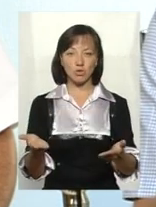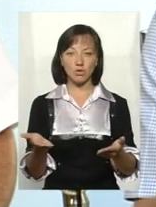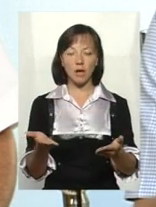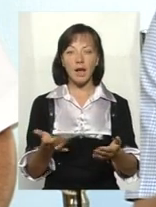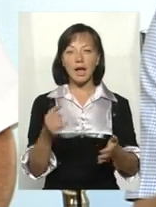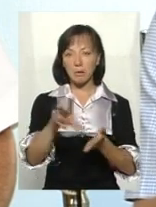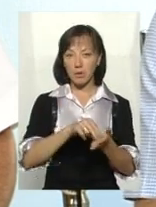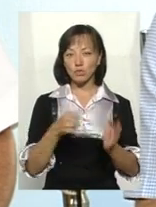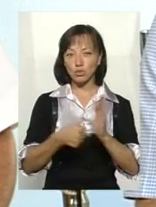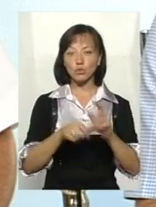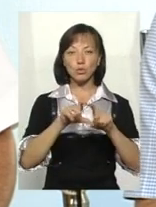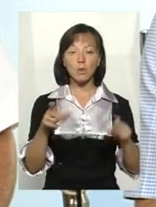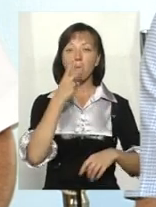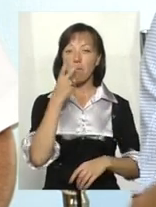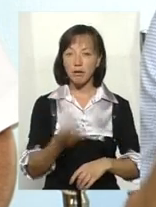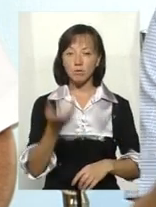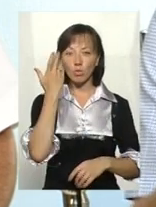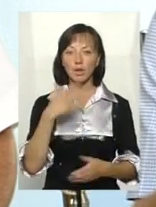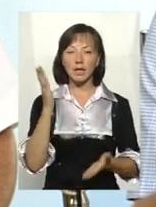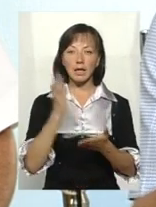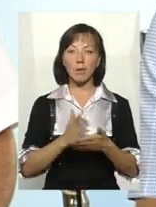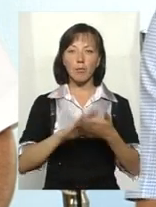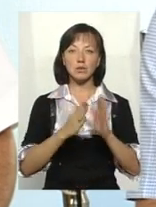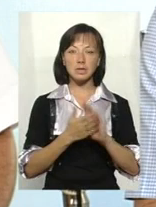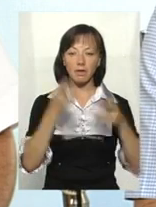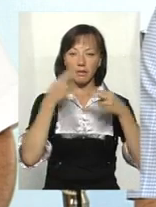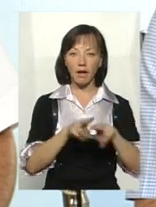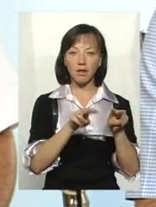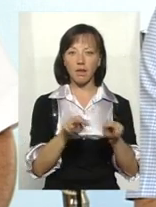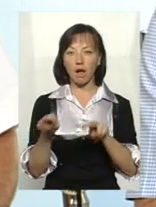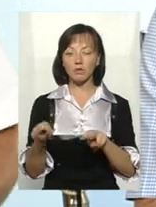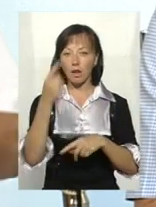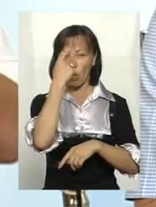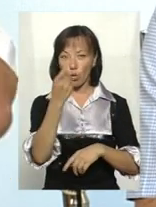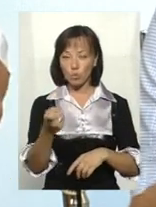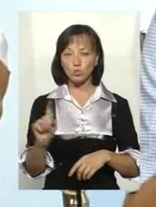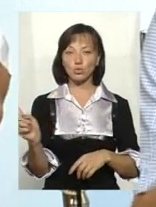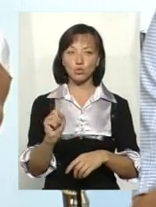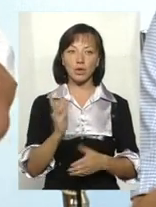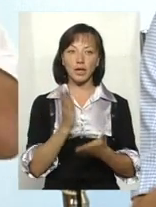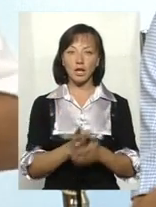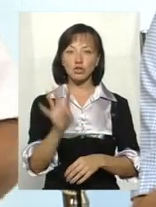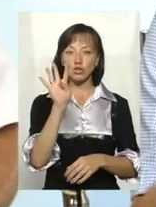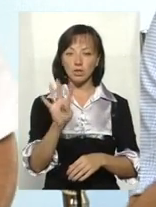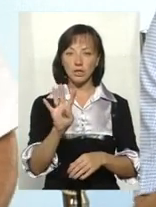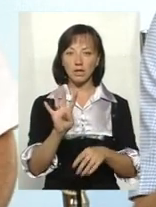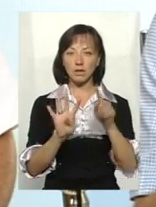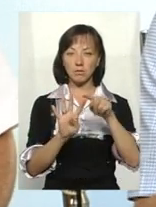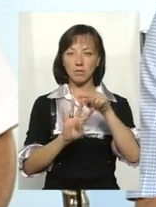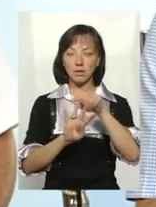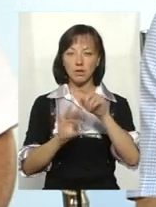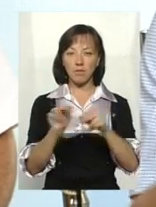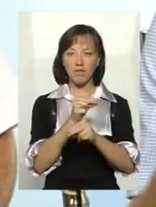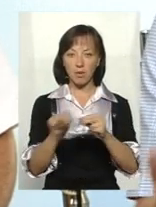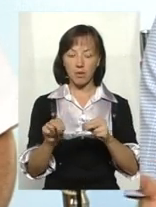на прикладі 6-ї школи ми бачимо, коли є позиція технагляду, що вони наголошують, що є 4 позиції, які треба виправити,